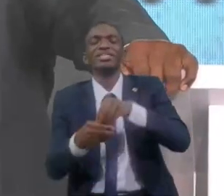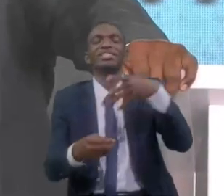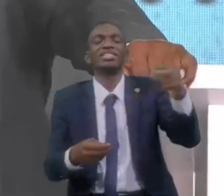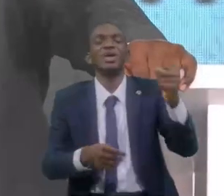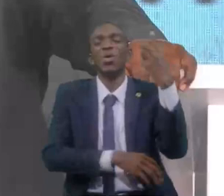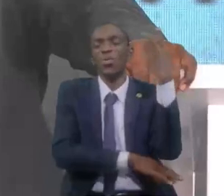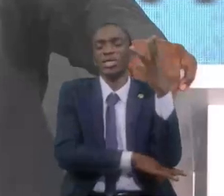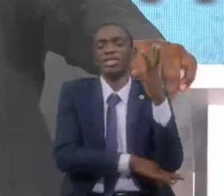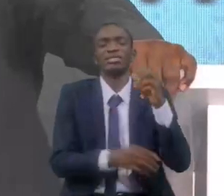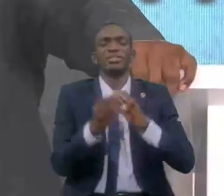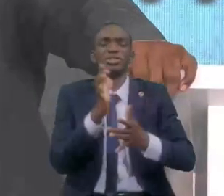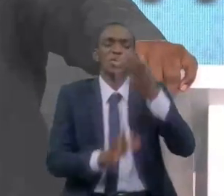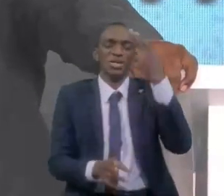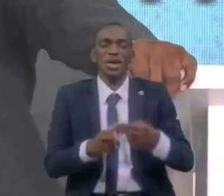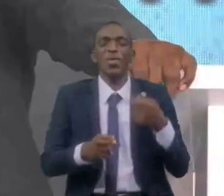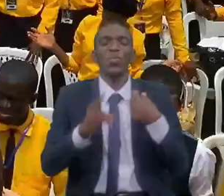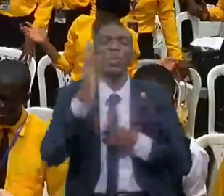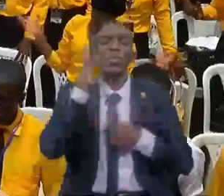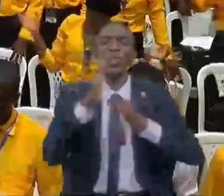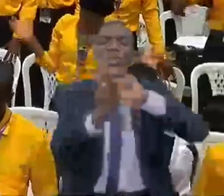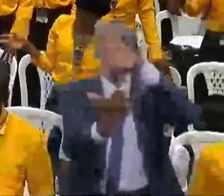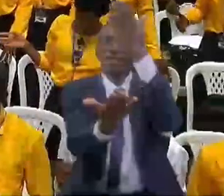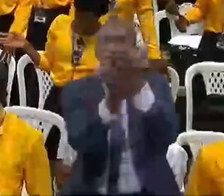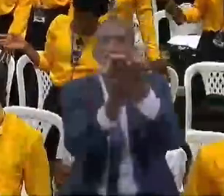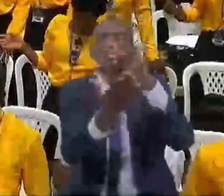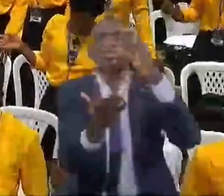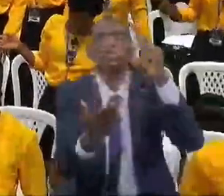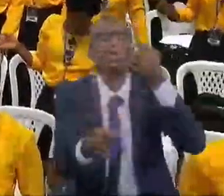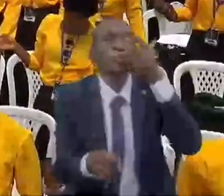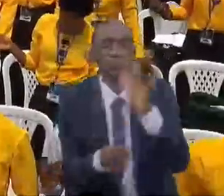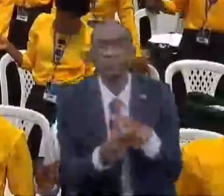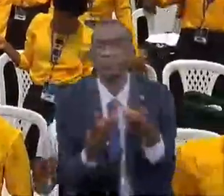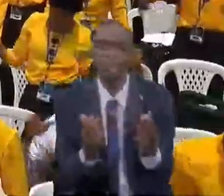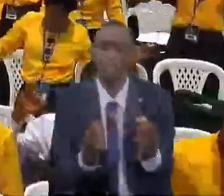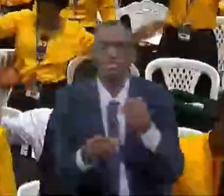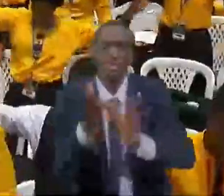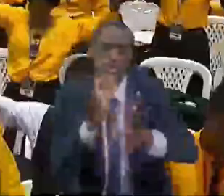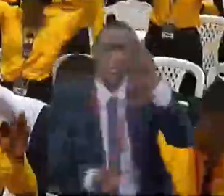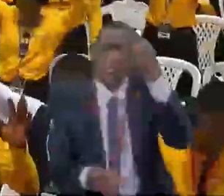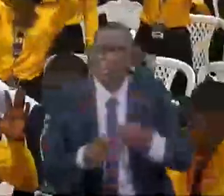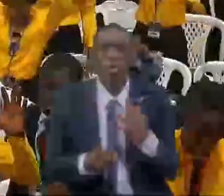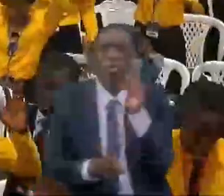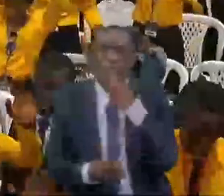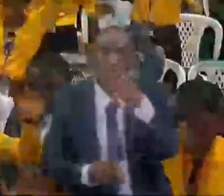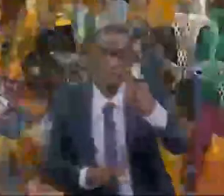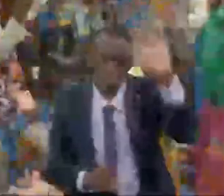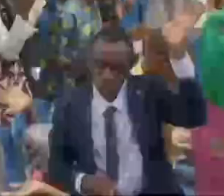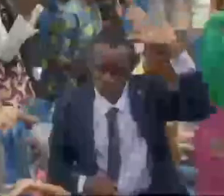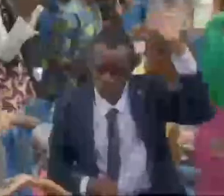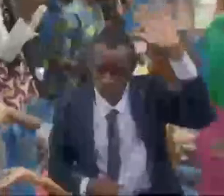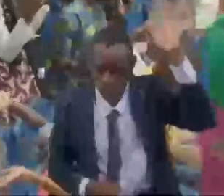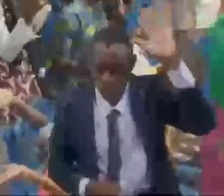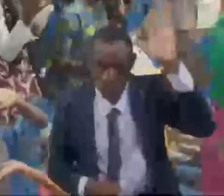désert. Nous irons à la terre promise. Où est-il là-bas? Où est-elle